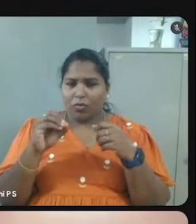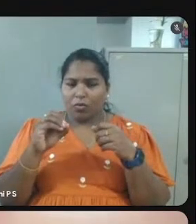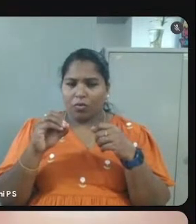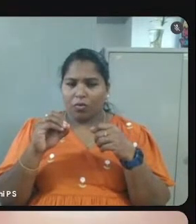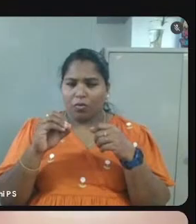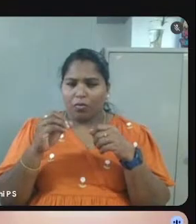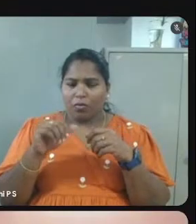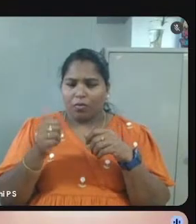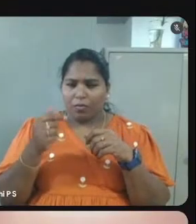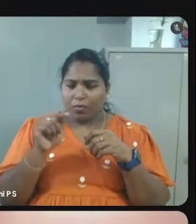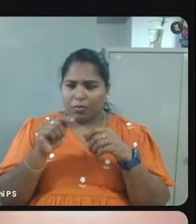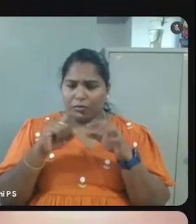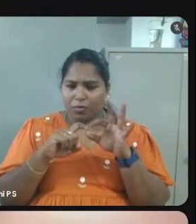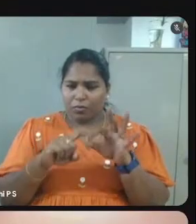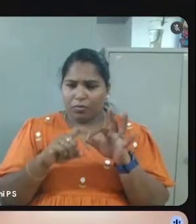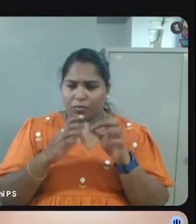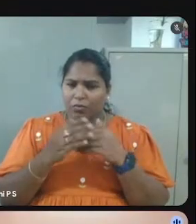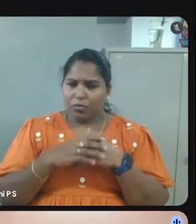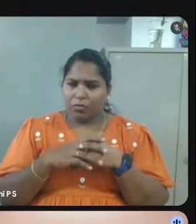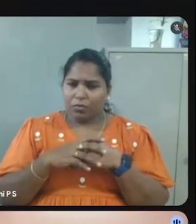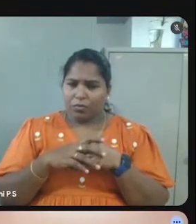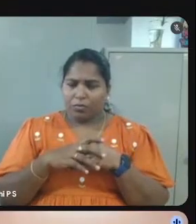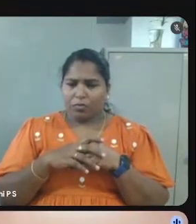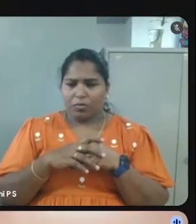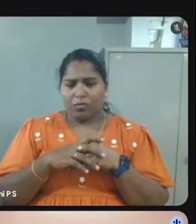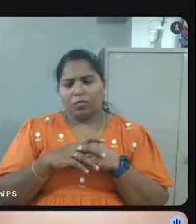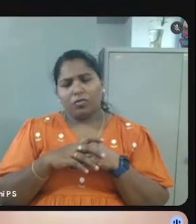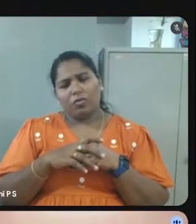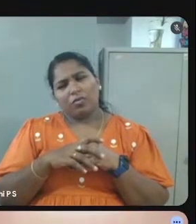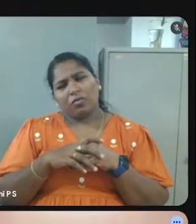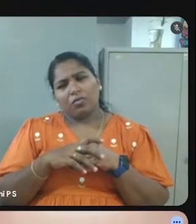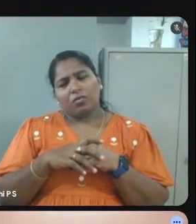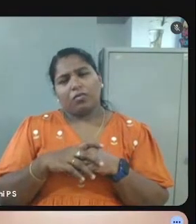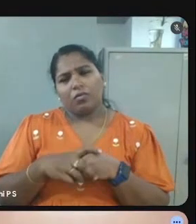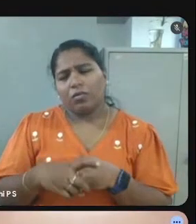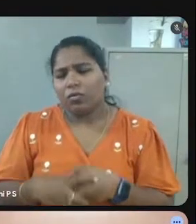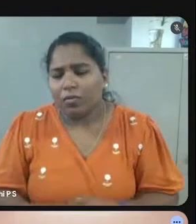വേറൊരു കാര്യം കൂടി എനിക്ക് ചോദിക്കണമെന്നുണ്ടായിരുന്നു. ക്ലിയർ ആകുന്നല്ലോ, ക്ലിയർ ആയി ചോദിക്കാമോ?